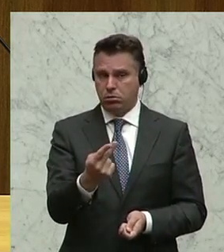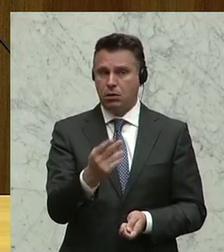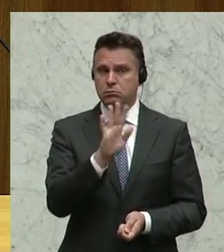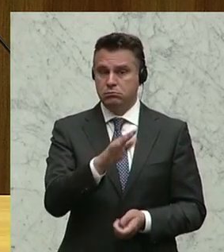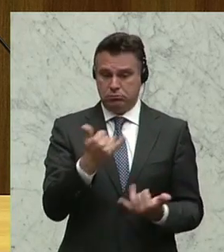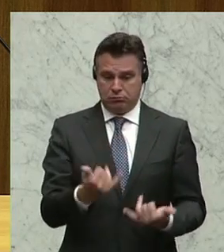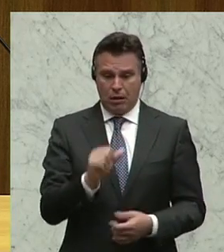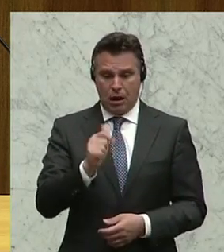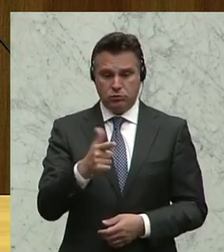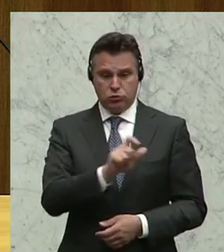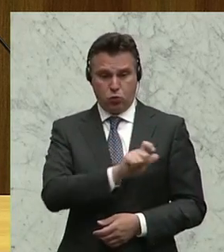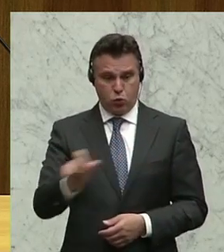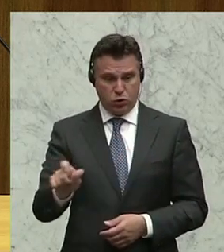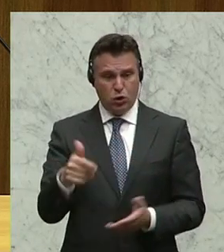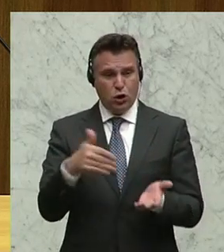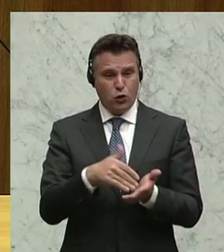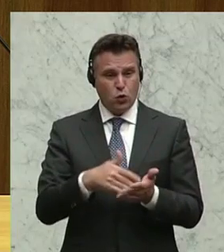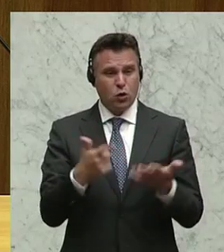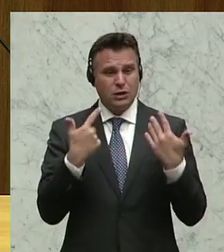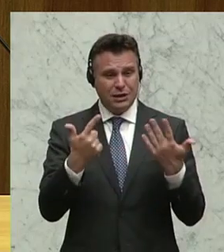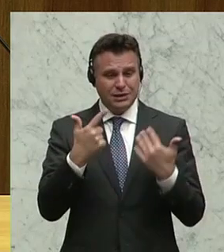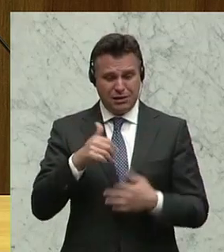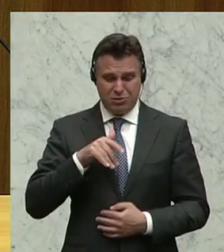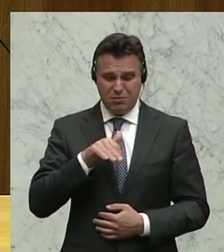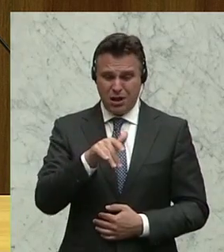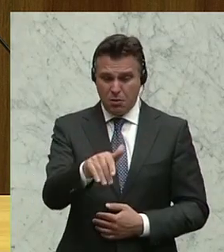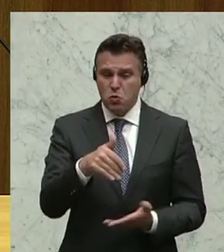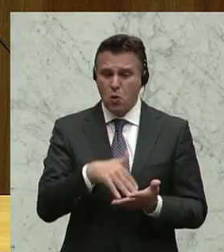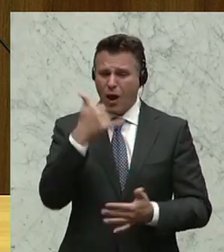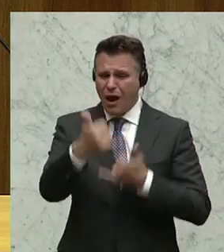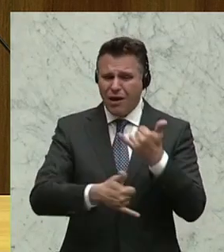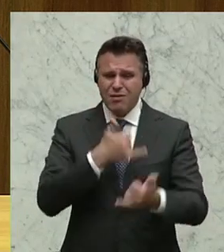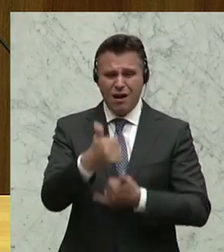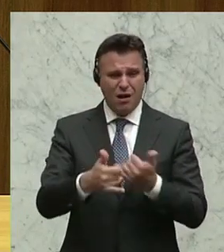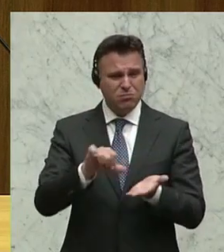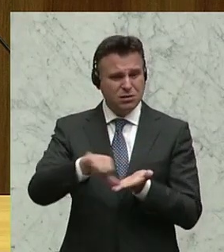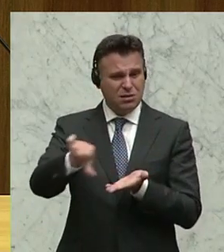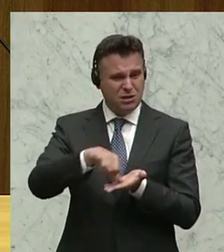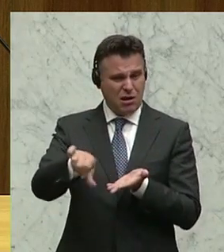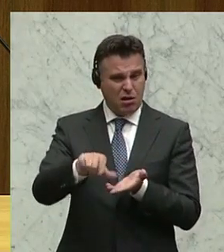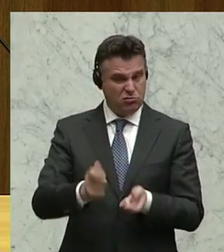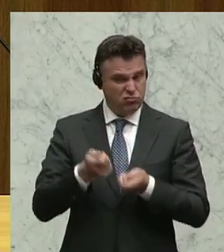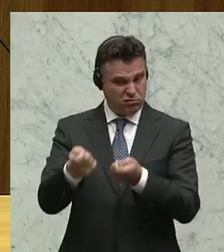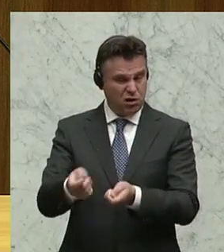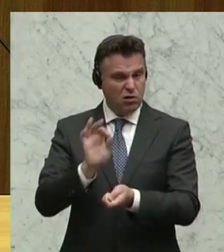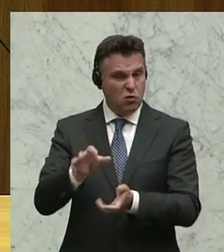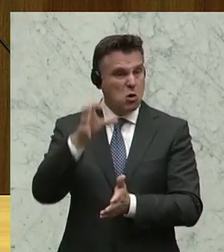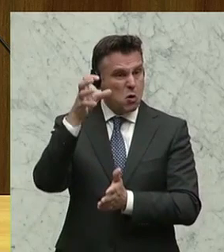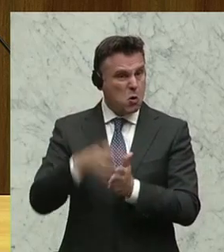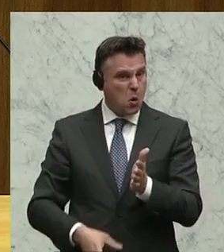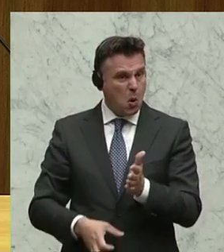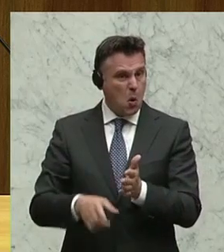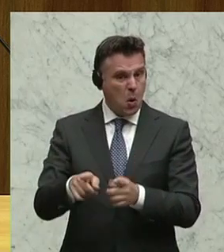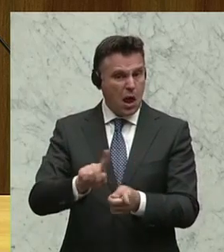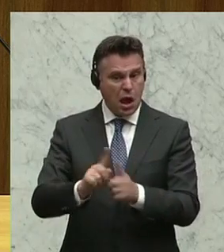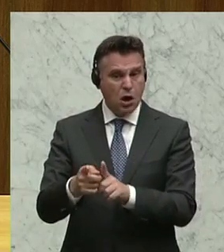im 21. Jahrhundert noch immer 70 Millionen Euro jährlich dafür verwendet werden, um Kohle zur Erzeugung